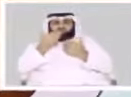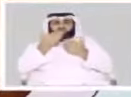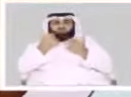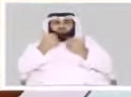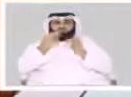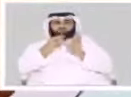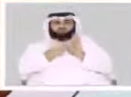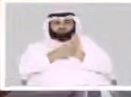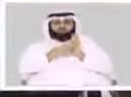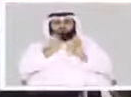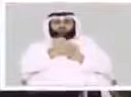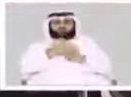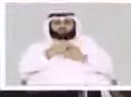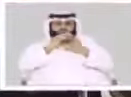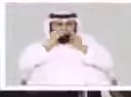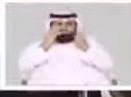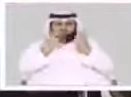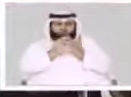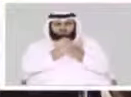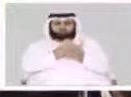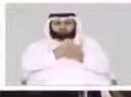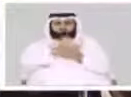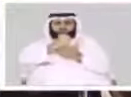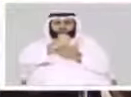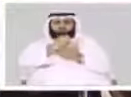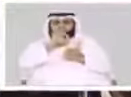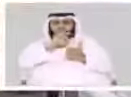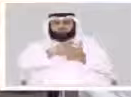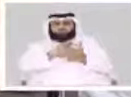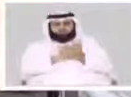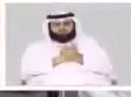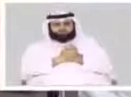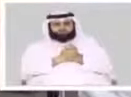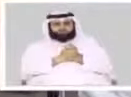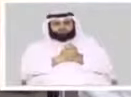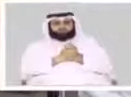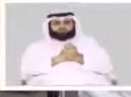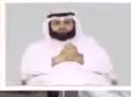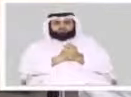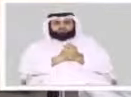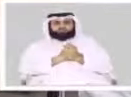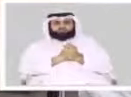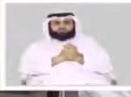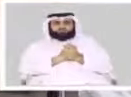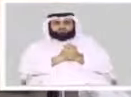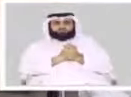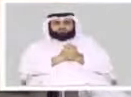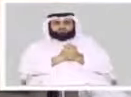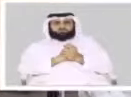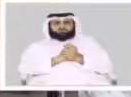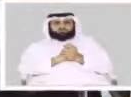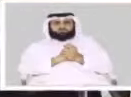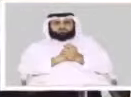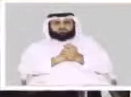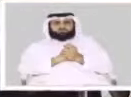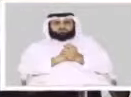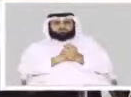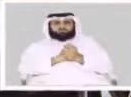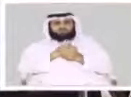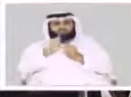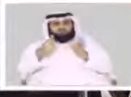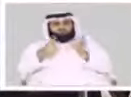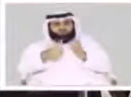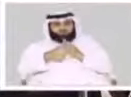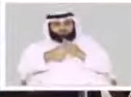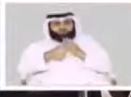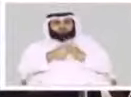لم ينظر بعد ذلك إلى ما دخل أصلا في بوابة العقد، عقد هذا الدين، نعم، نعم. فهذا الأمر